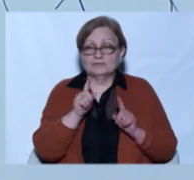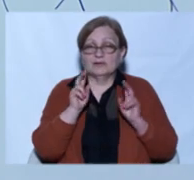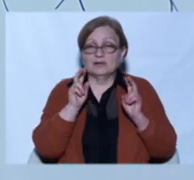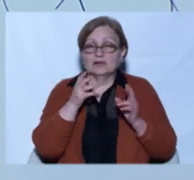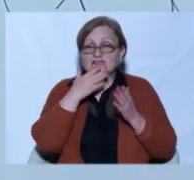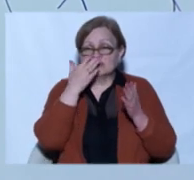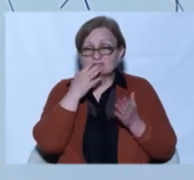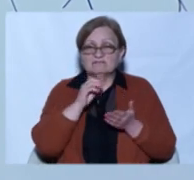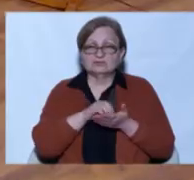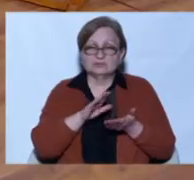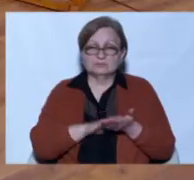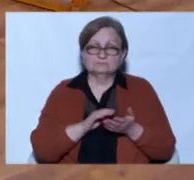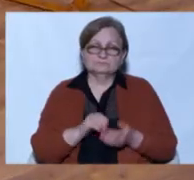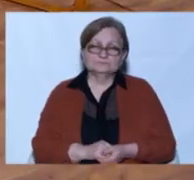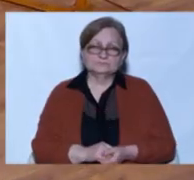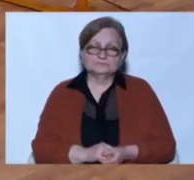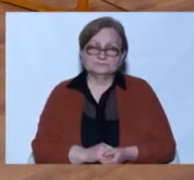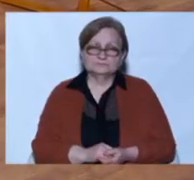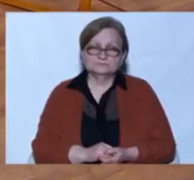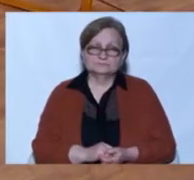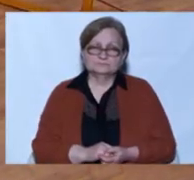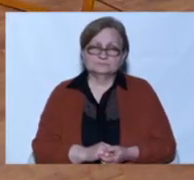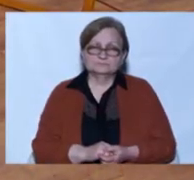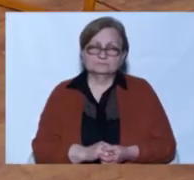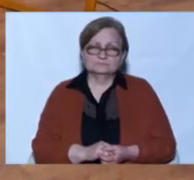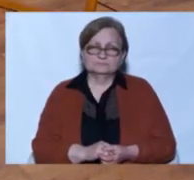კითხვა ჩანიშნებით.